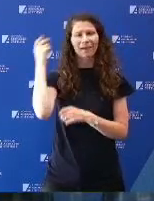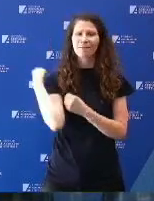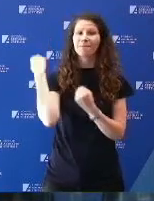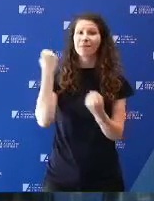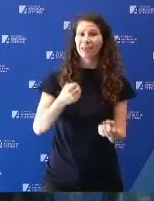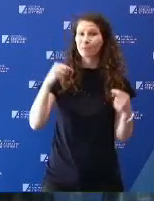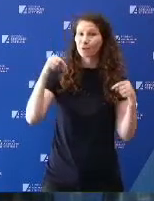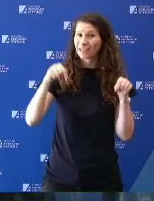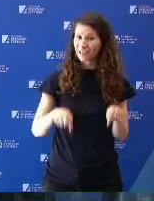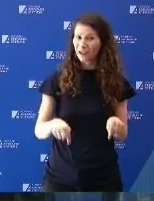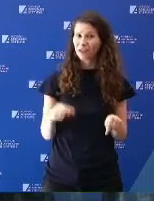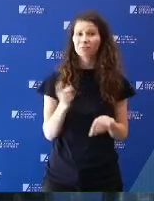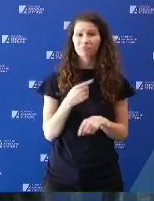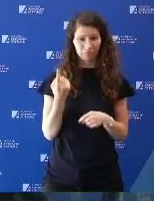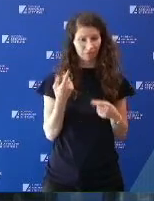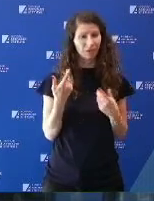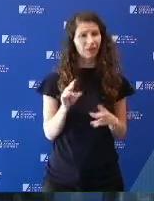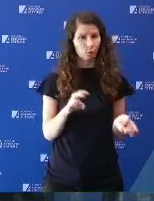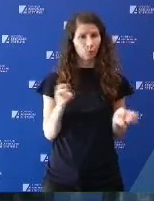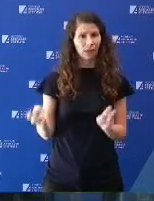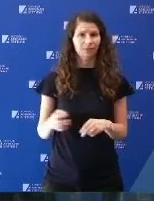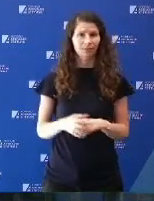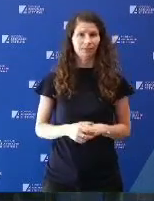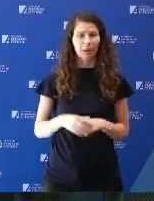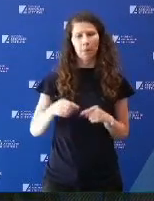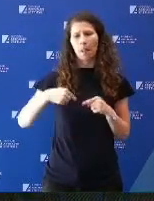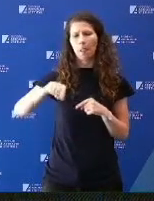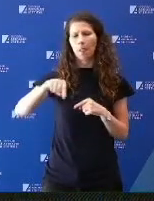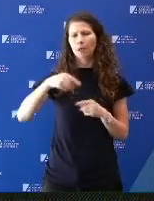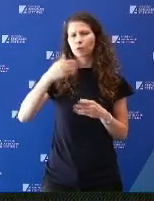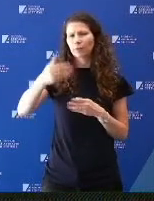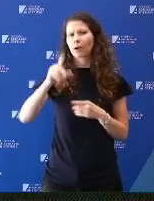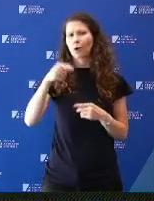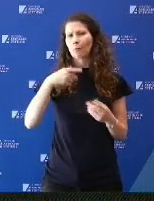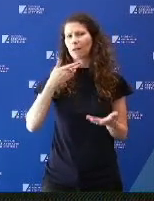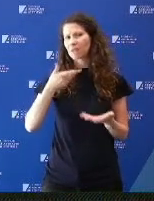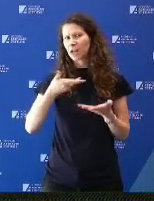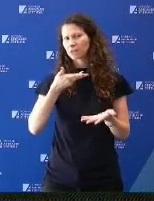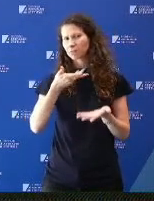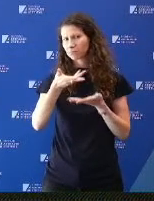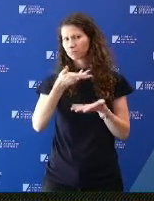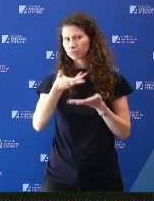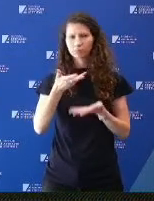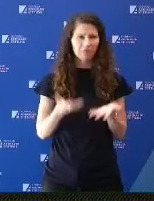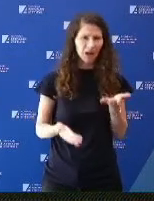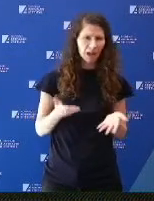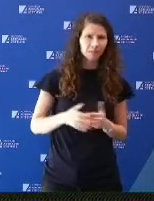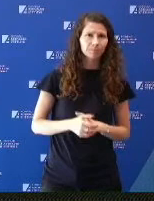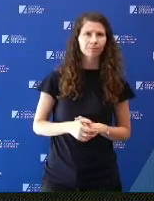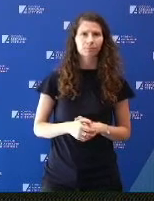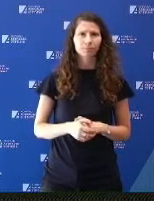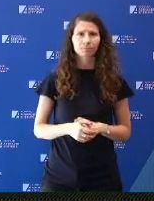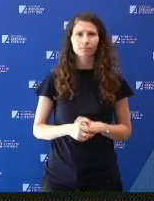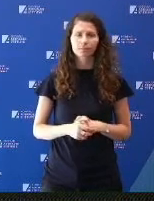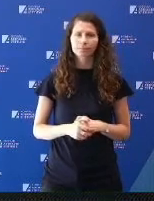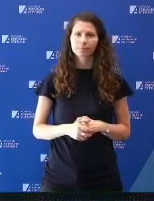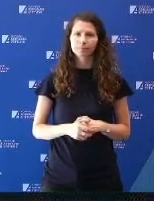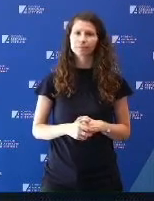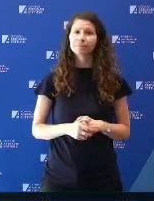hier ja auch umgesetzt. Sprechen wir ja später vielleicht noch drüber. Das klingt so, denn Sie sind eine